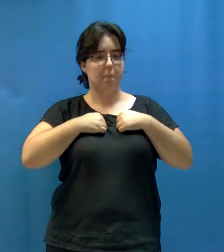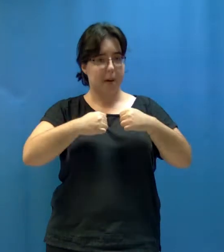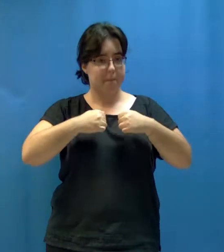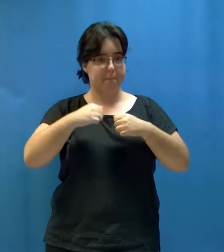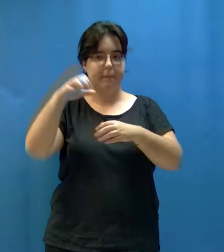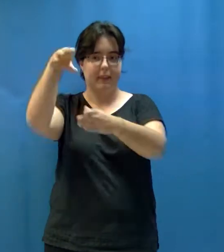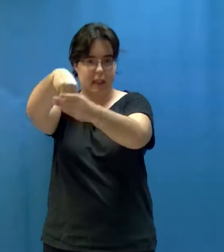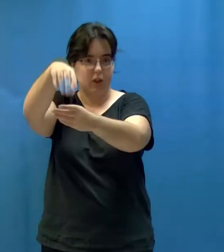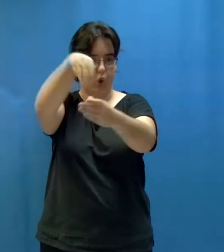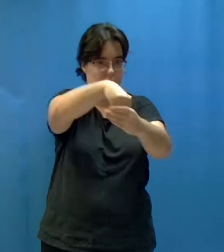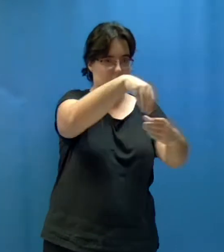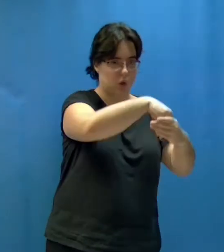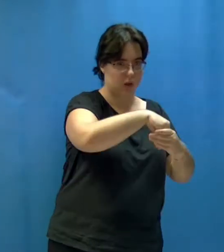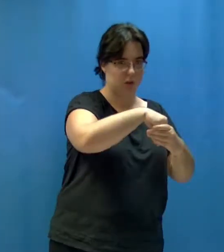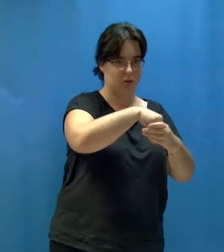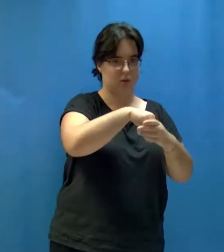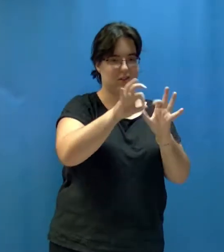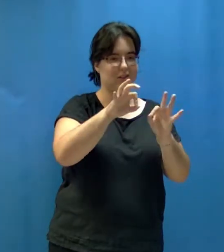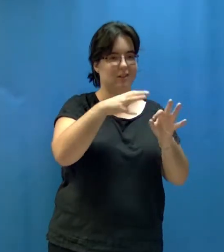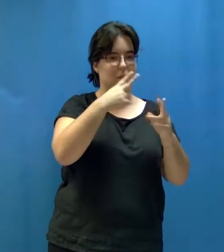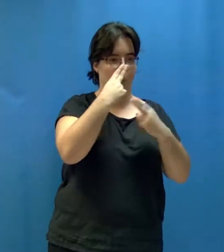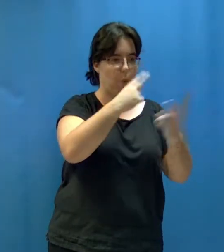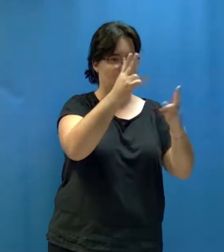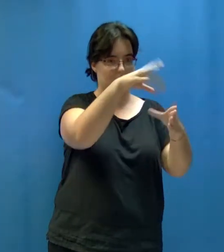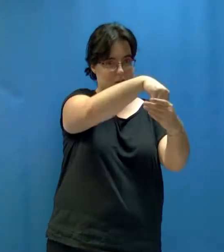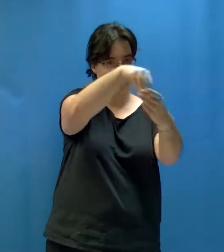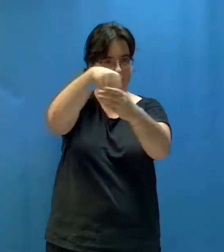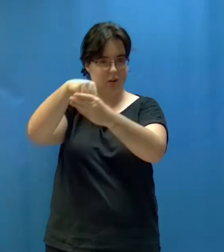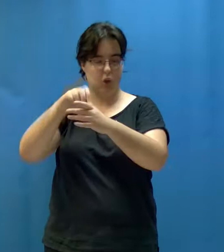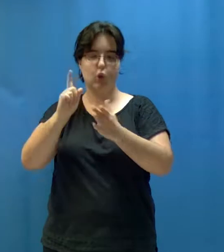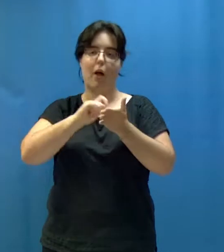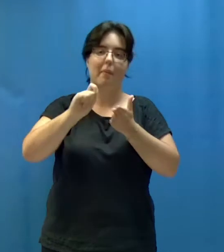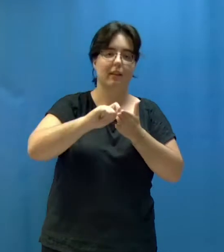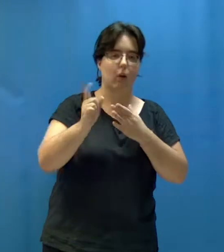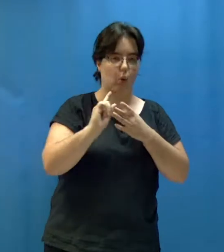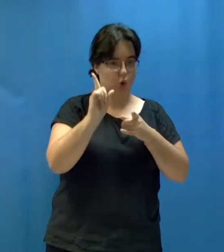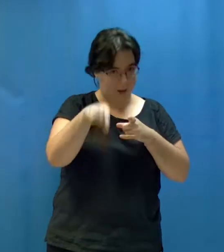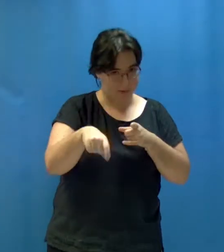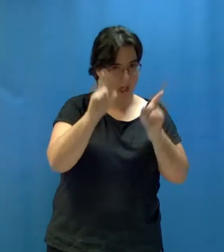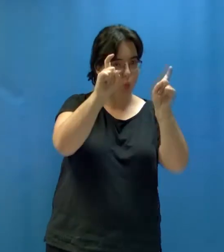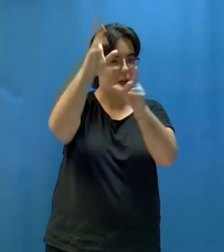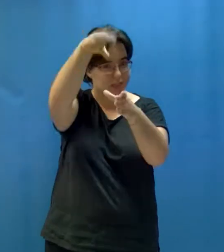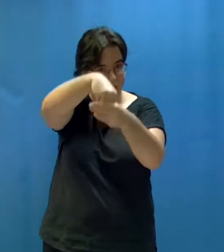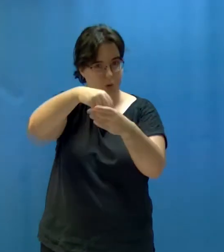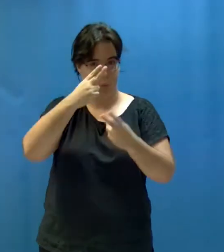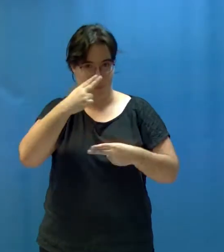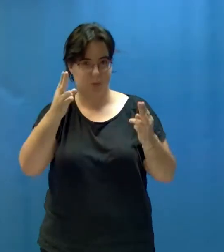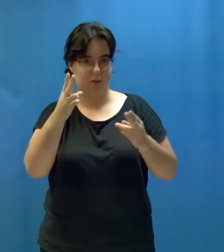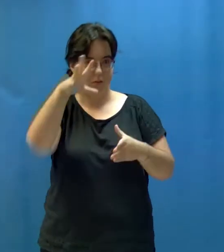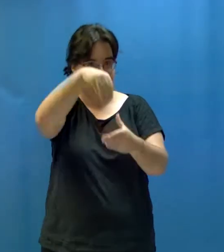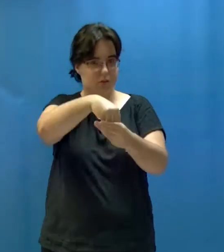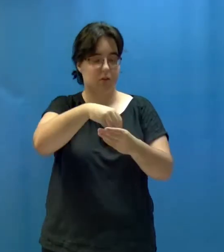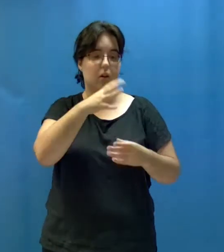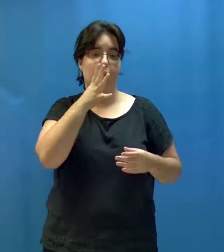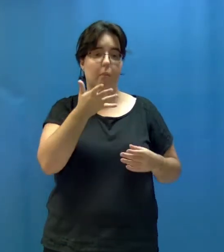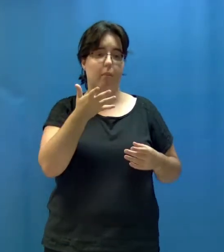instal·lacions municipals, no tan sols esportives o administratives, sinó també educatives, perquè les escoles com a espais